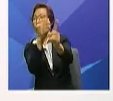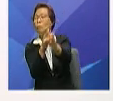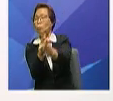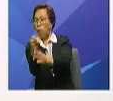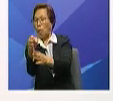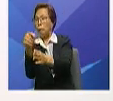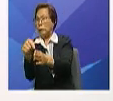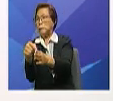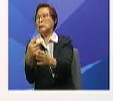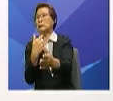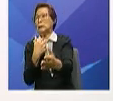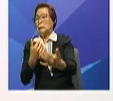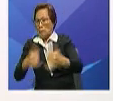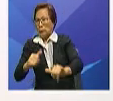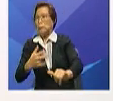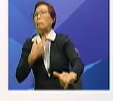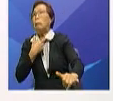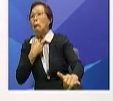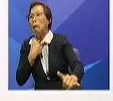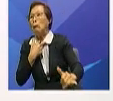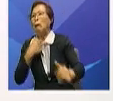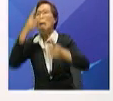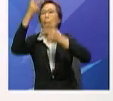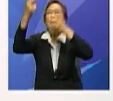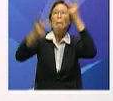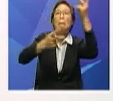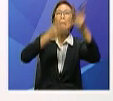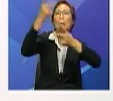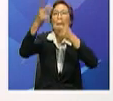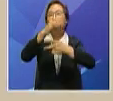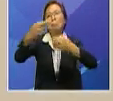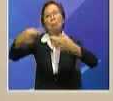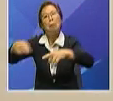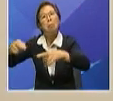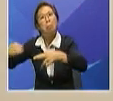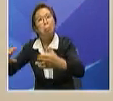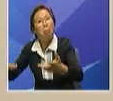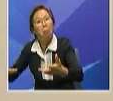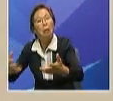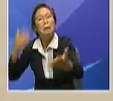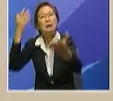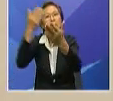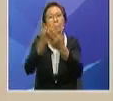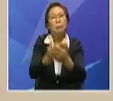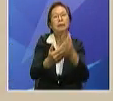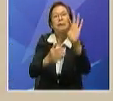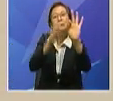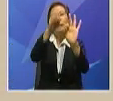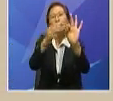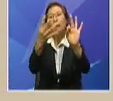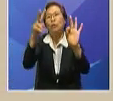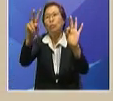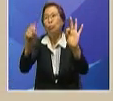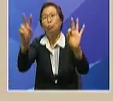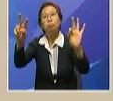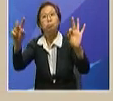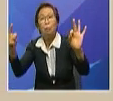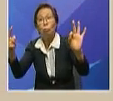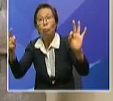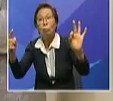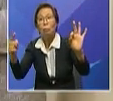sektor yang masih terkesan yaitu plancongan dan projectan sehingga 9 APR 2012